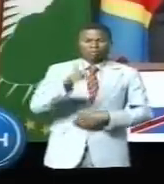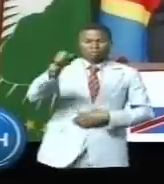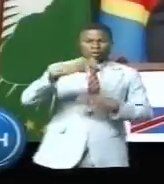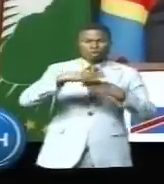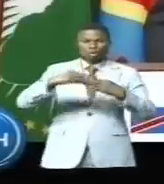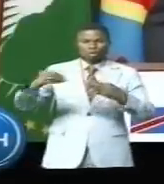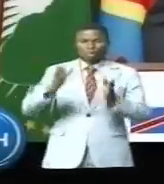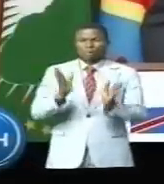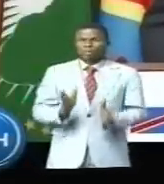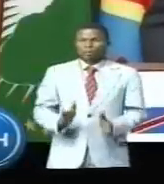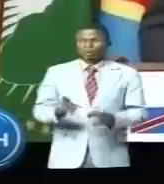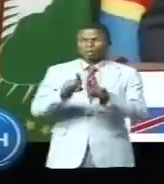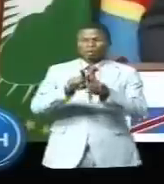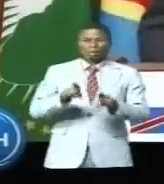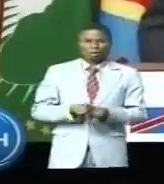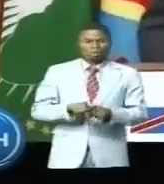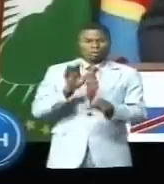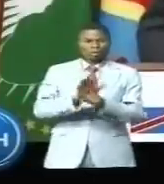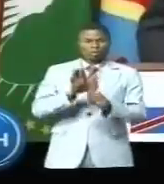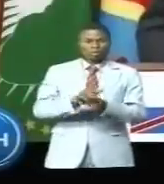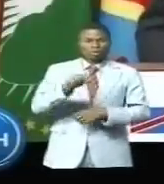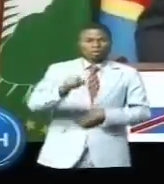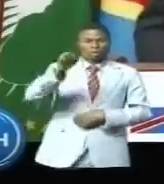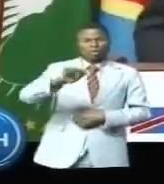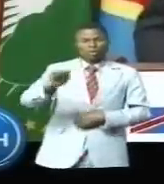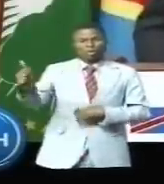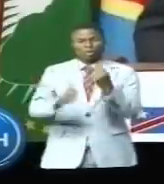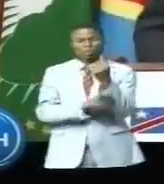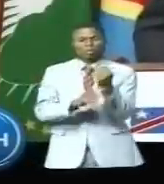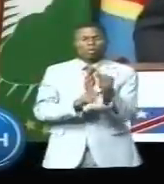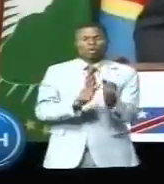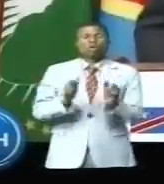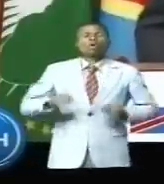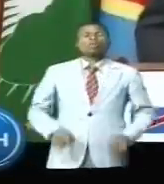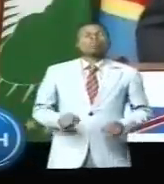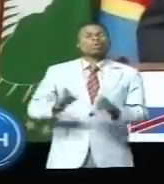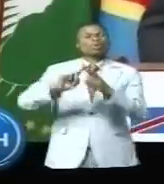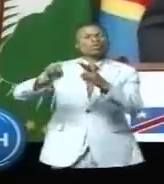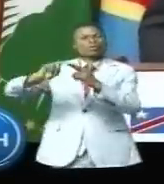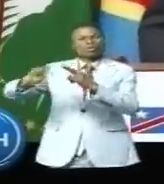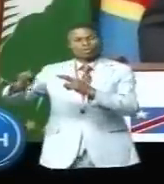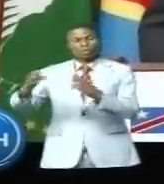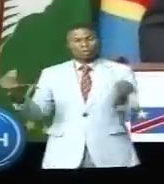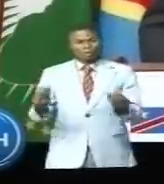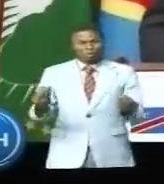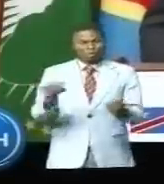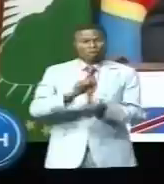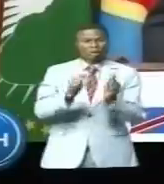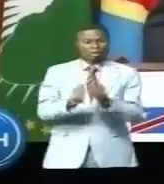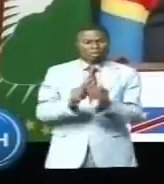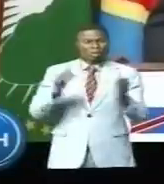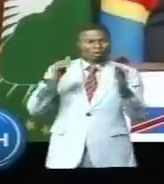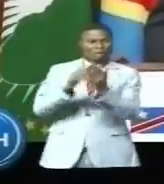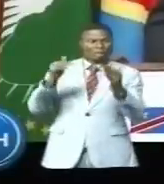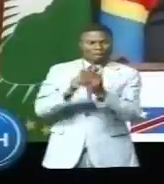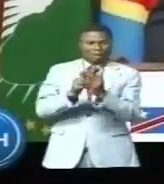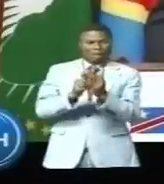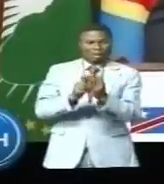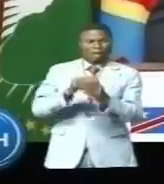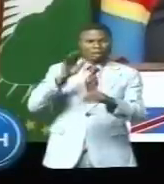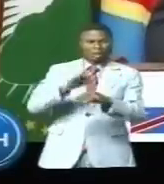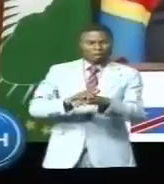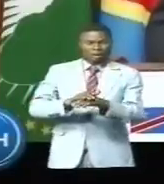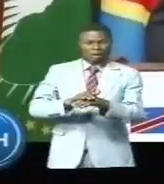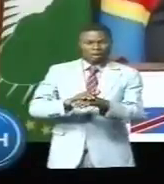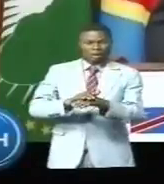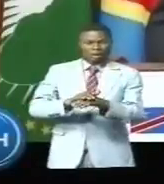morts, ainsi que plusieurs millions d'autres personnes déplacées à la suite des atrocités commises par les